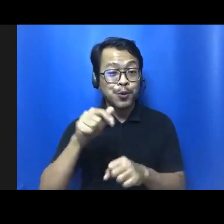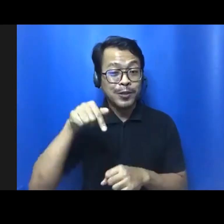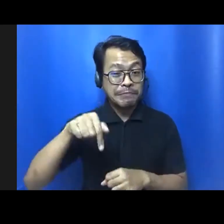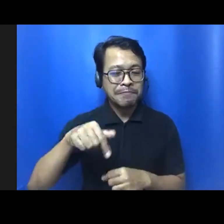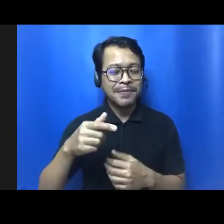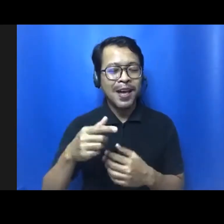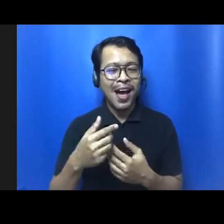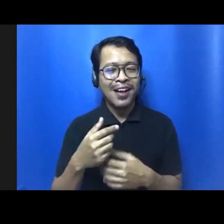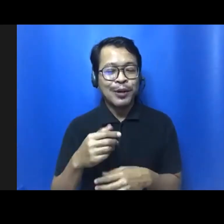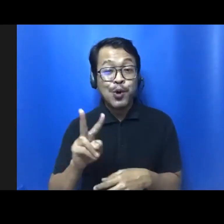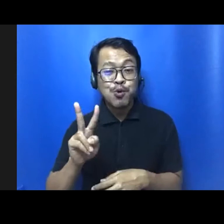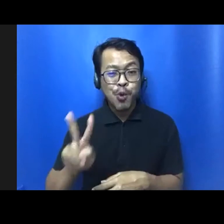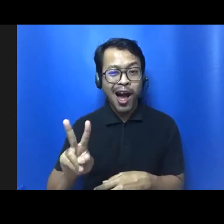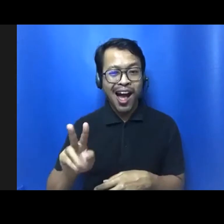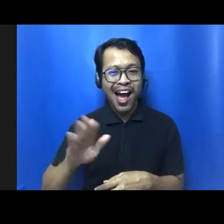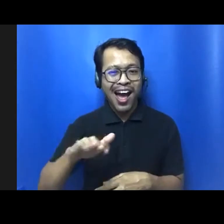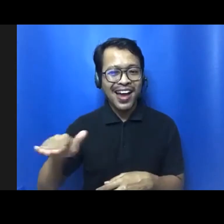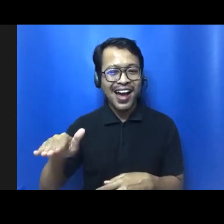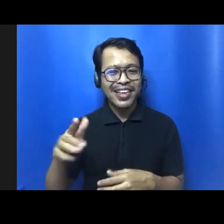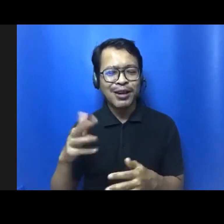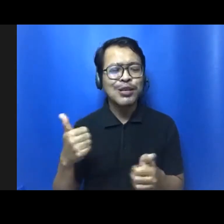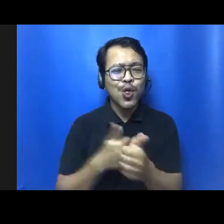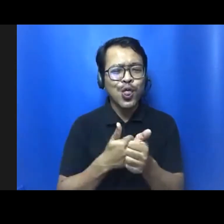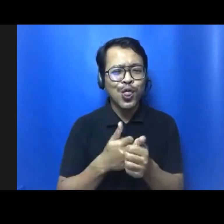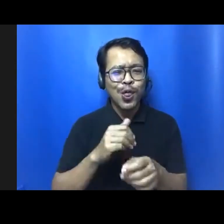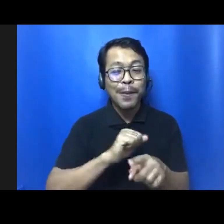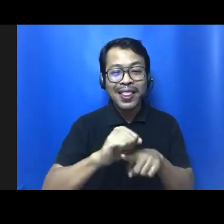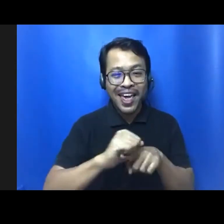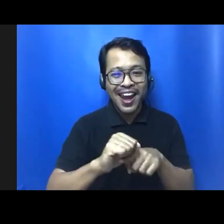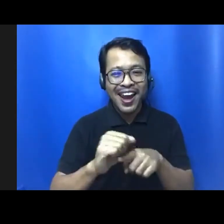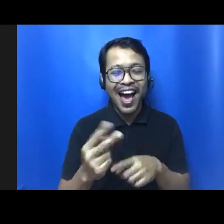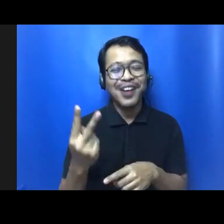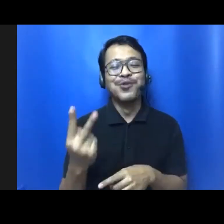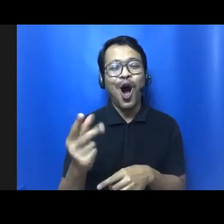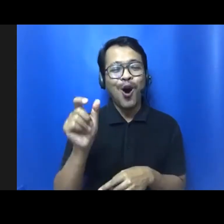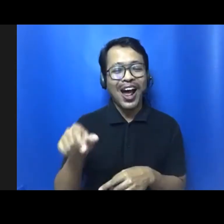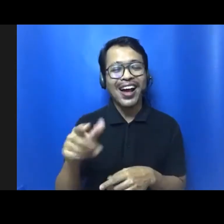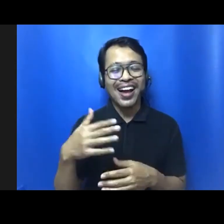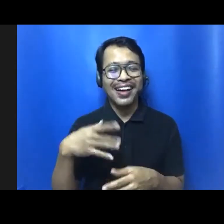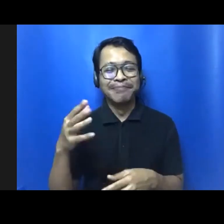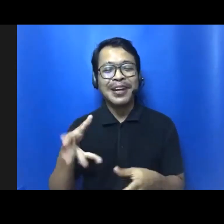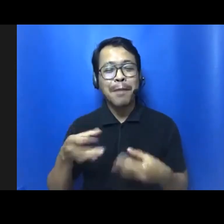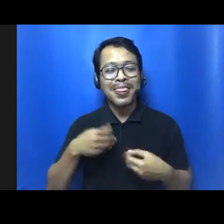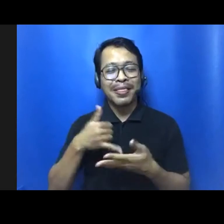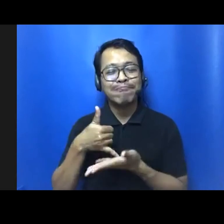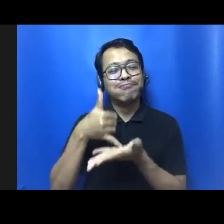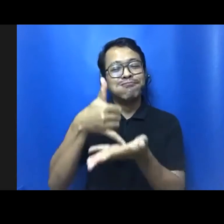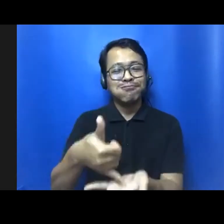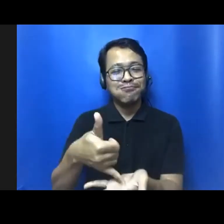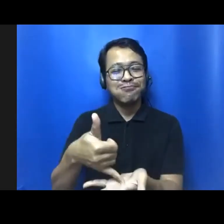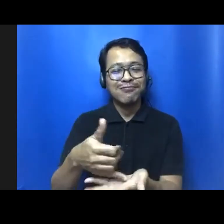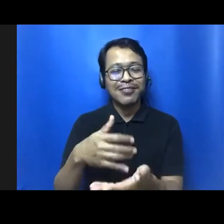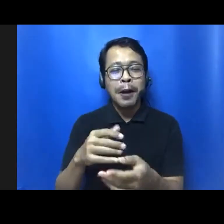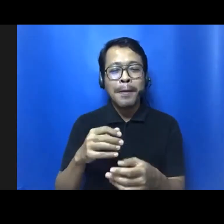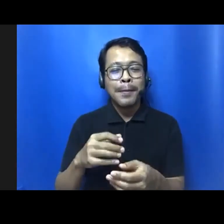anak latih kita, anak didik kita 2 orang mendapatkan apresiasi dari Menteri